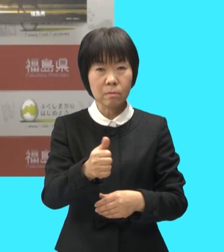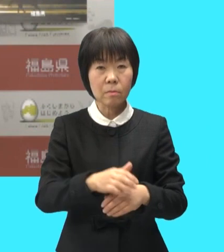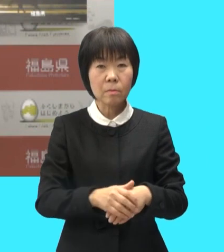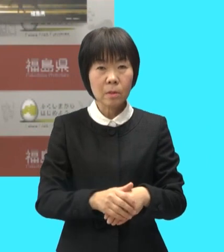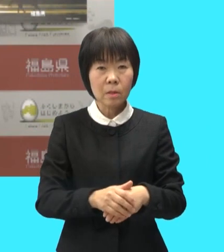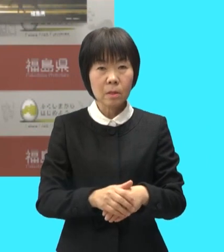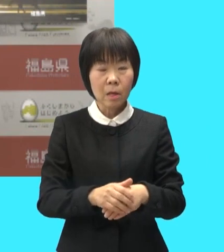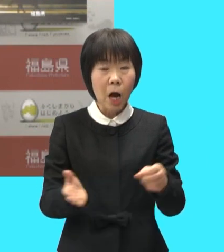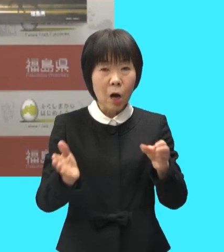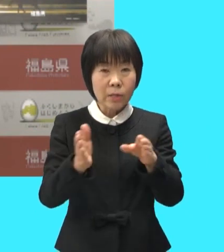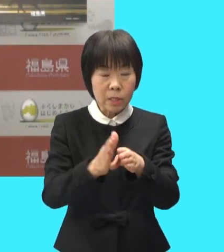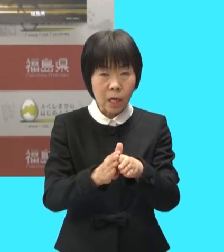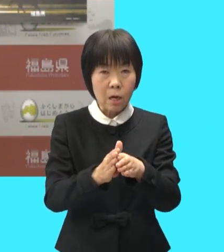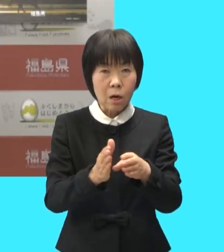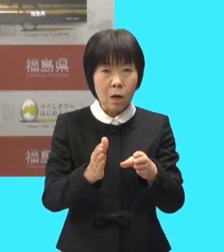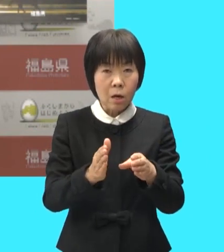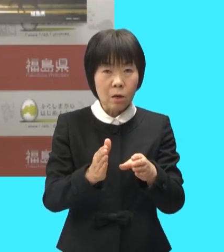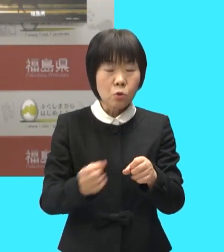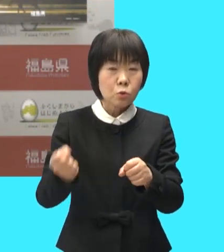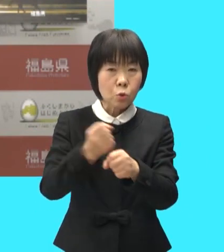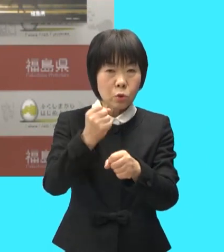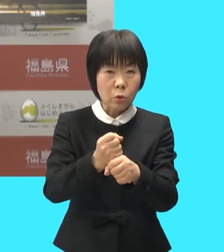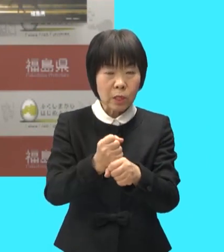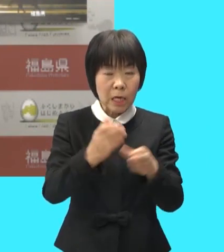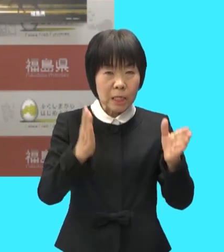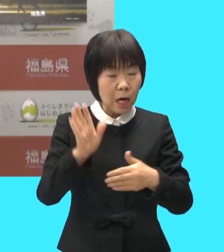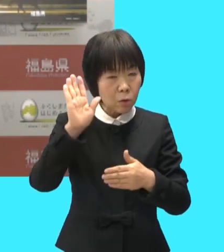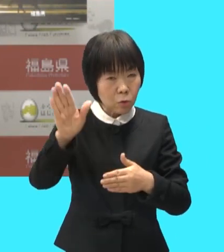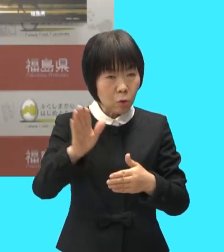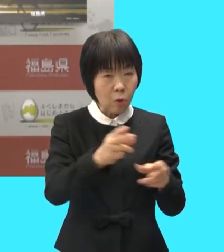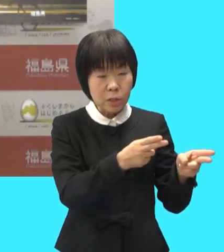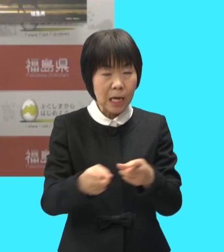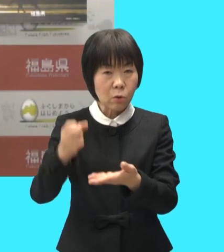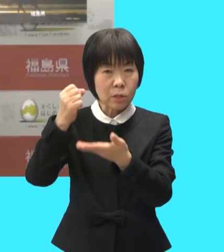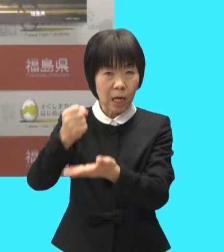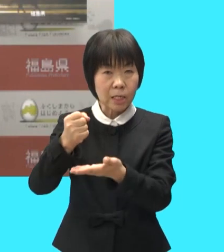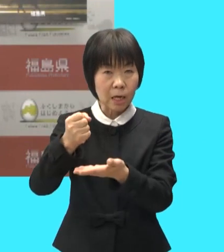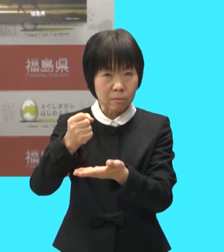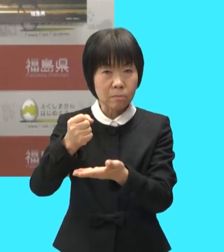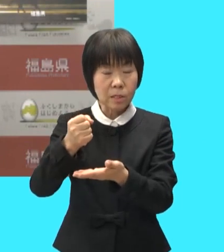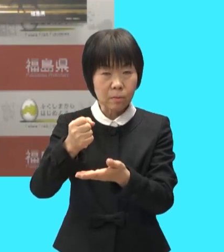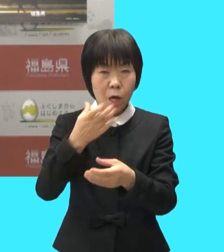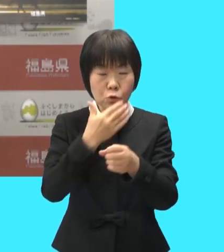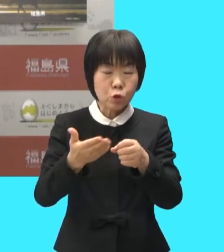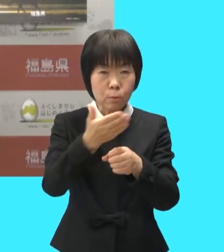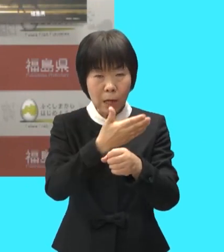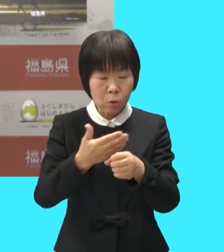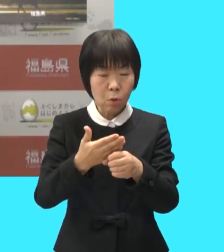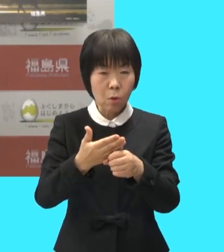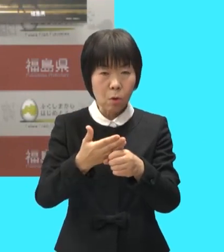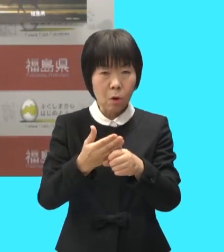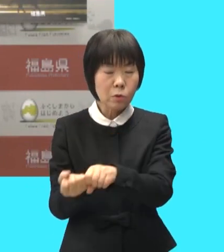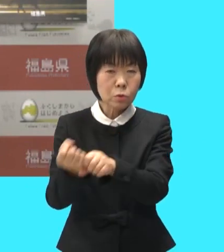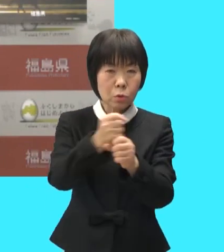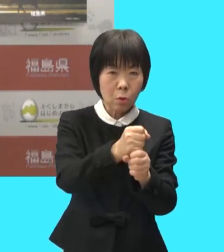て復興創生期間後の制度財源をはじめ、福島の復興再生というものは非常に時間がか